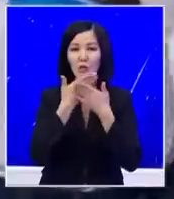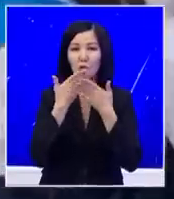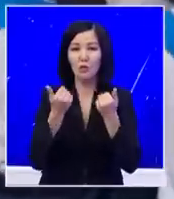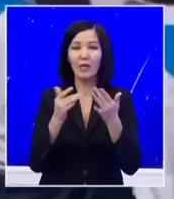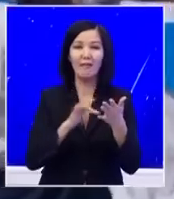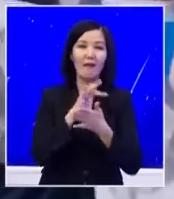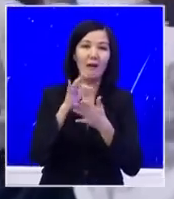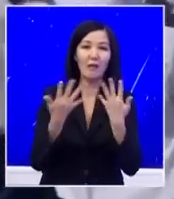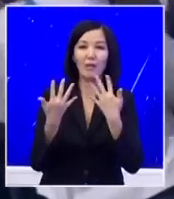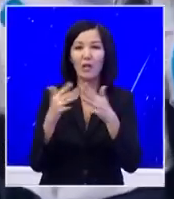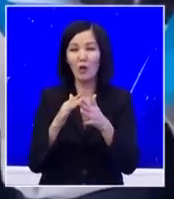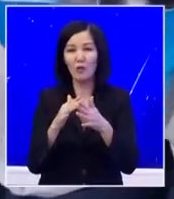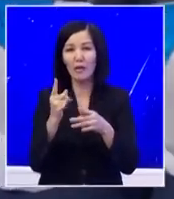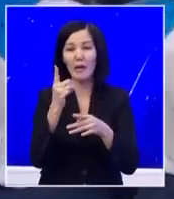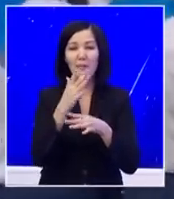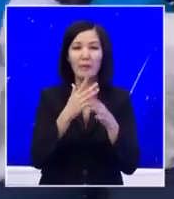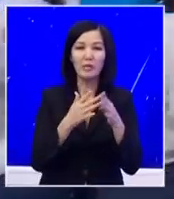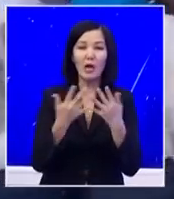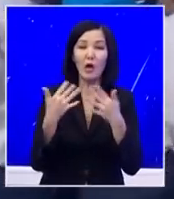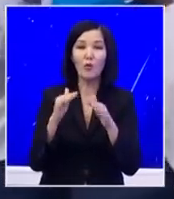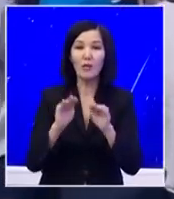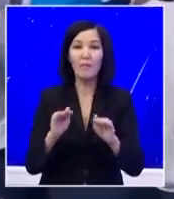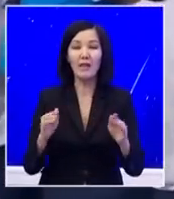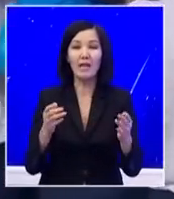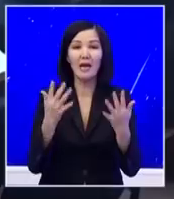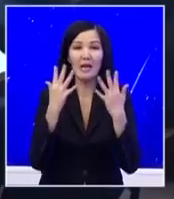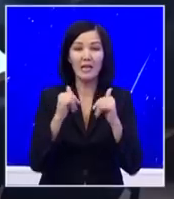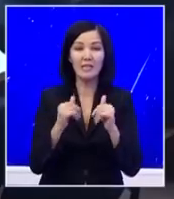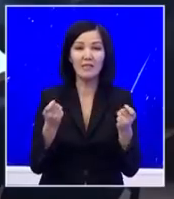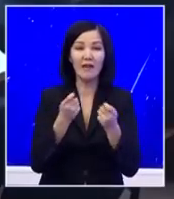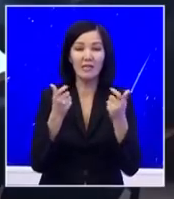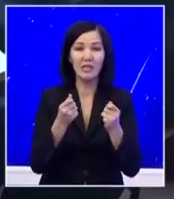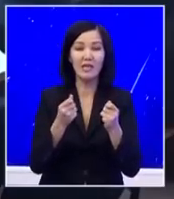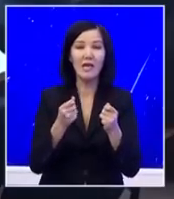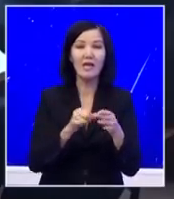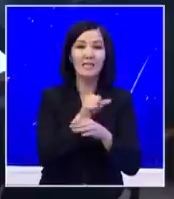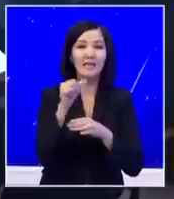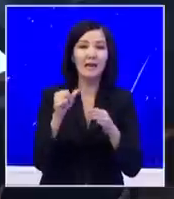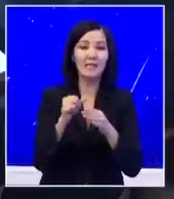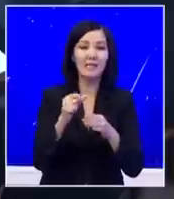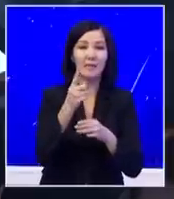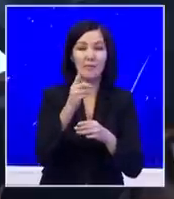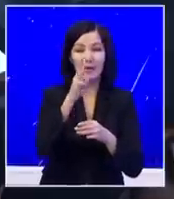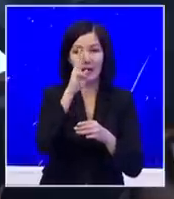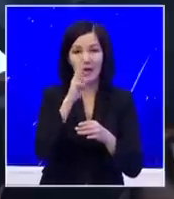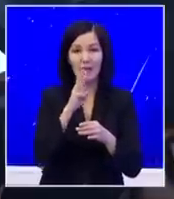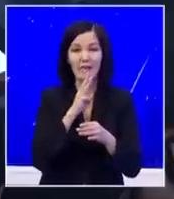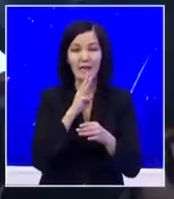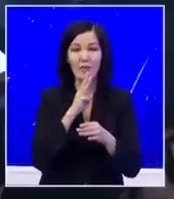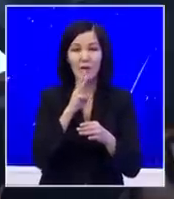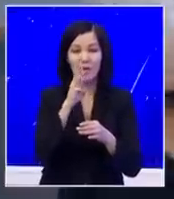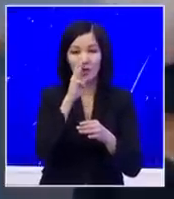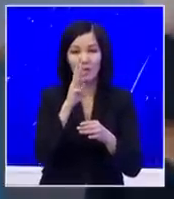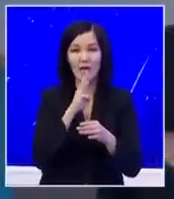алшақтығы 1,5 жыл. Ауылда бала саны аз, сәйкесінше сағат санында жеткіліксіз. Айлыққа өмір сүретін ағайлар мен апайлардың